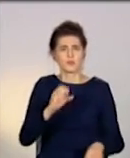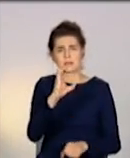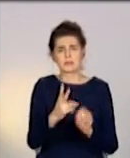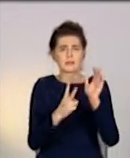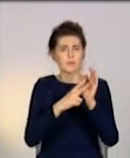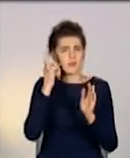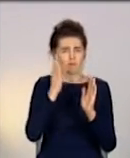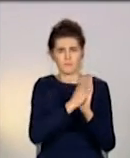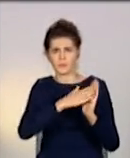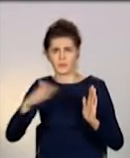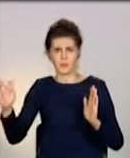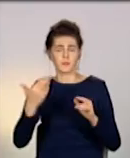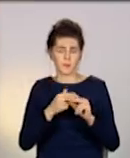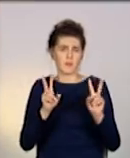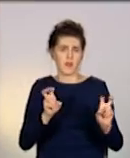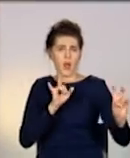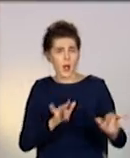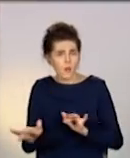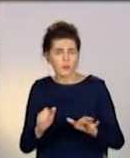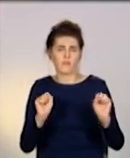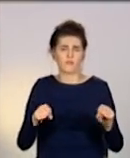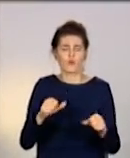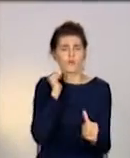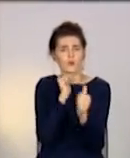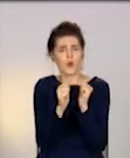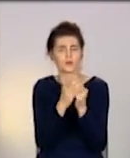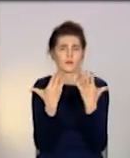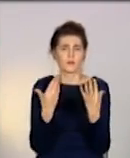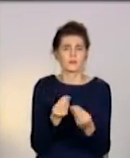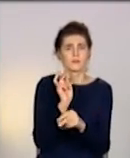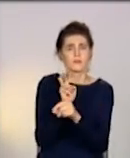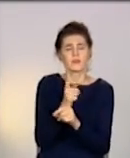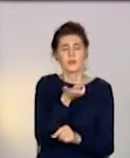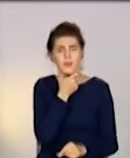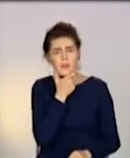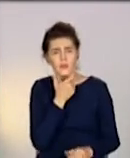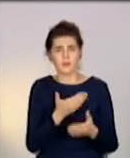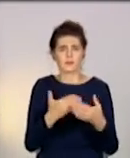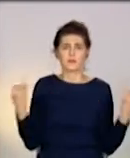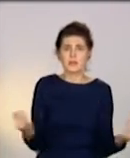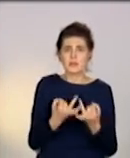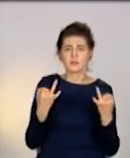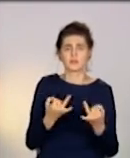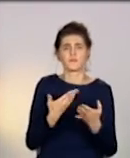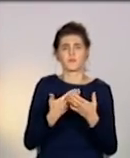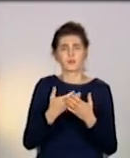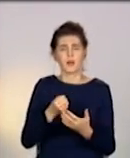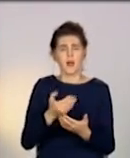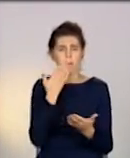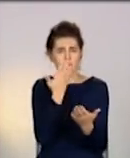це відбувається буквально ежедневно. Самим популярним зараз залишається маршрут віртуальної реальності. Це екскурсія